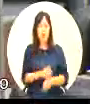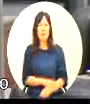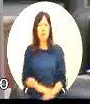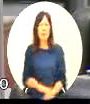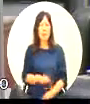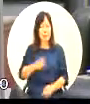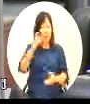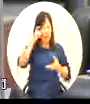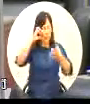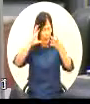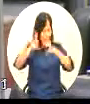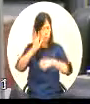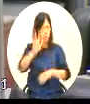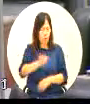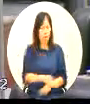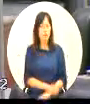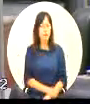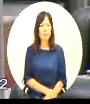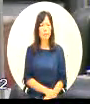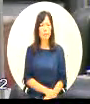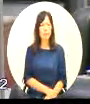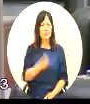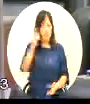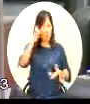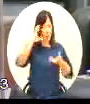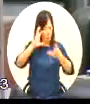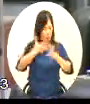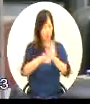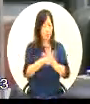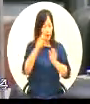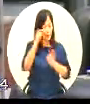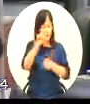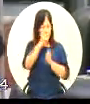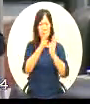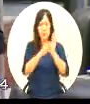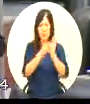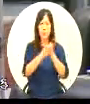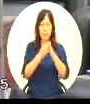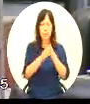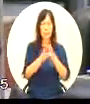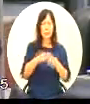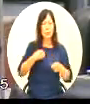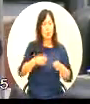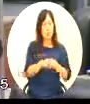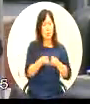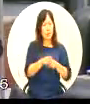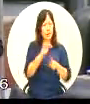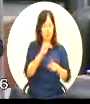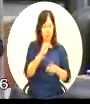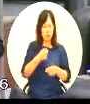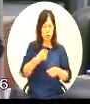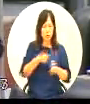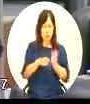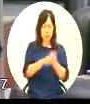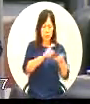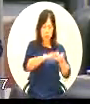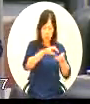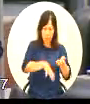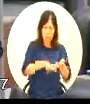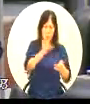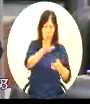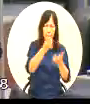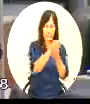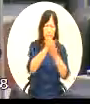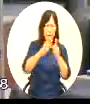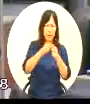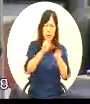复杂的齁，您先请坐。很复杂的是我特别要跟您说齁，因为一般我据我所知在医疗现场齁，很多大家一般